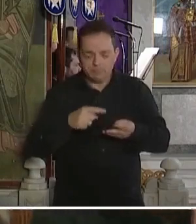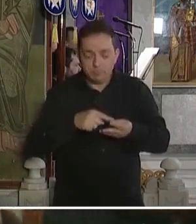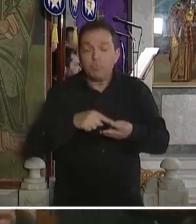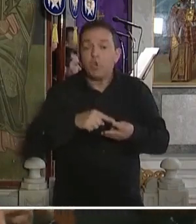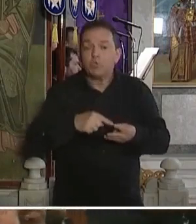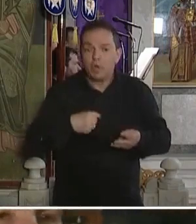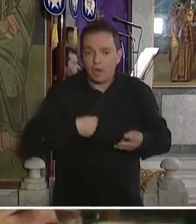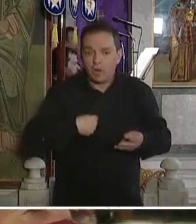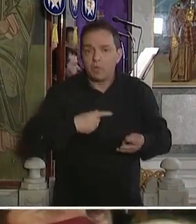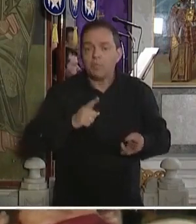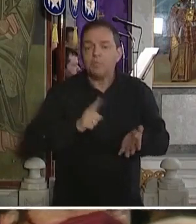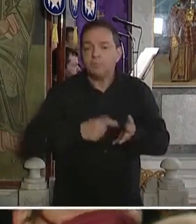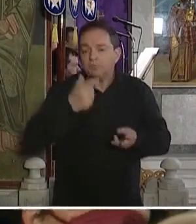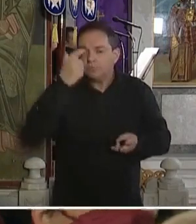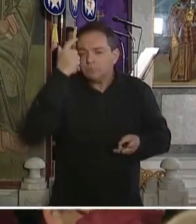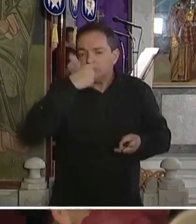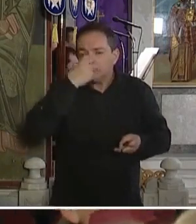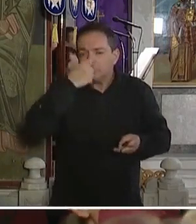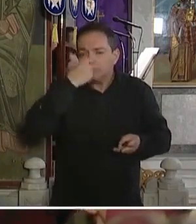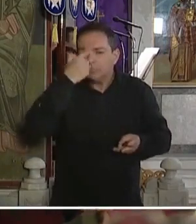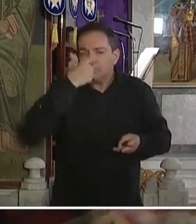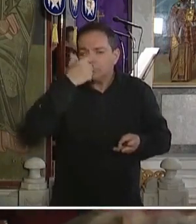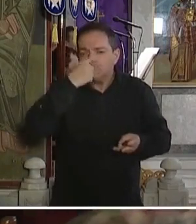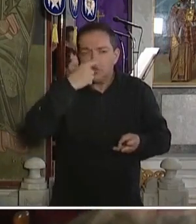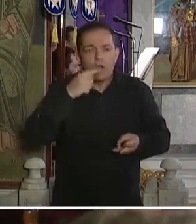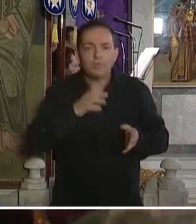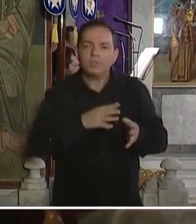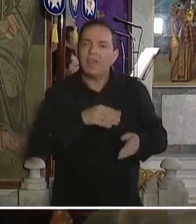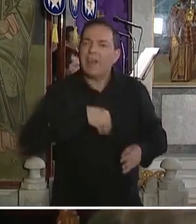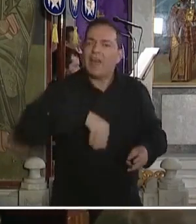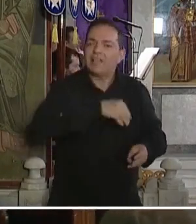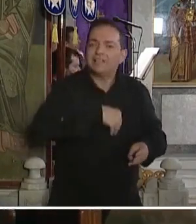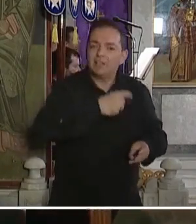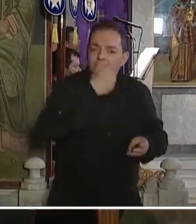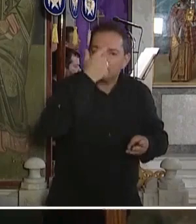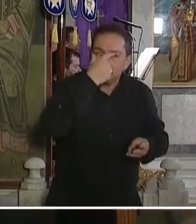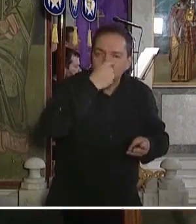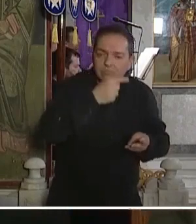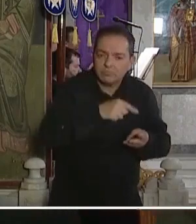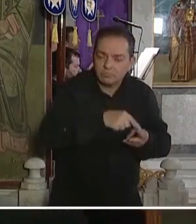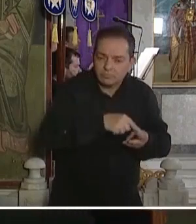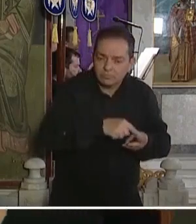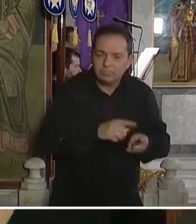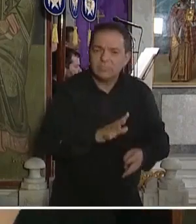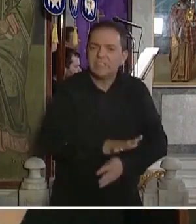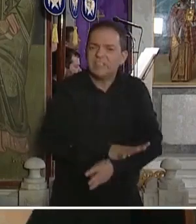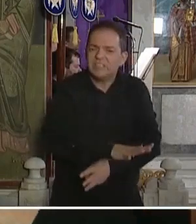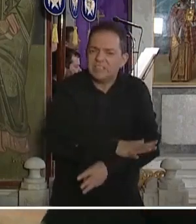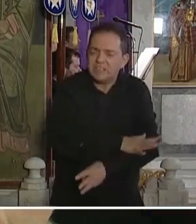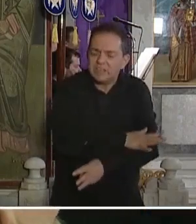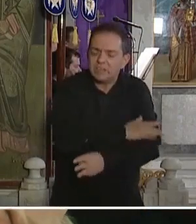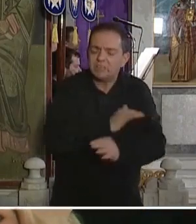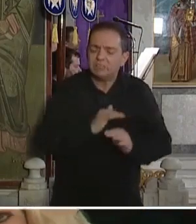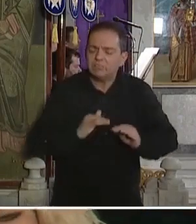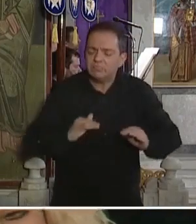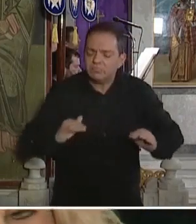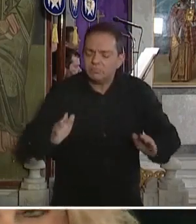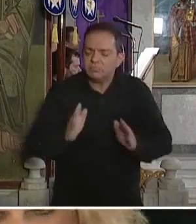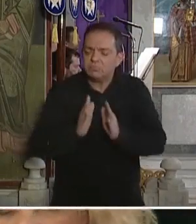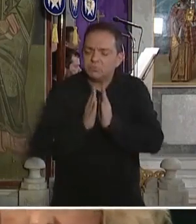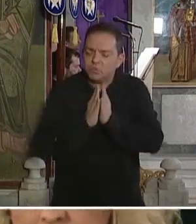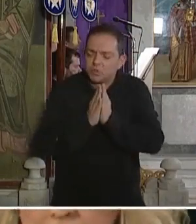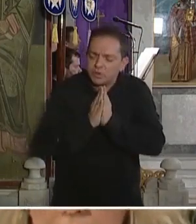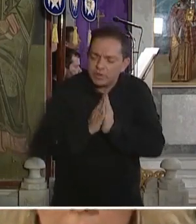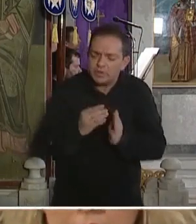κλάψει. Να κλάψει από κατάνοιξη, να κλάψει από συγκίνηση, να κλάψει